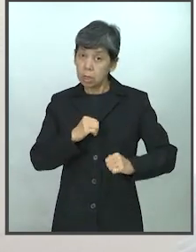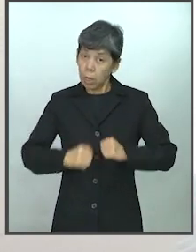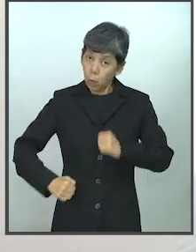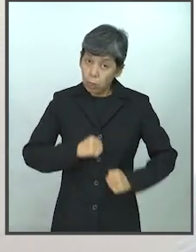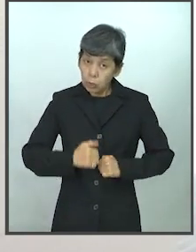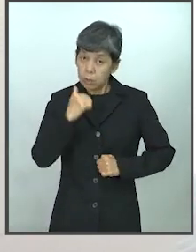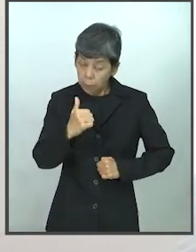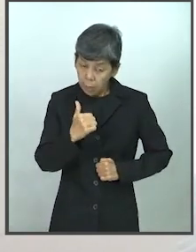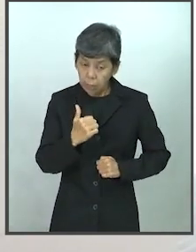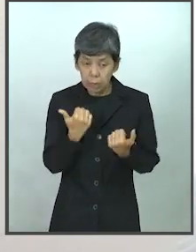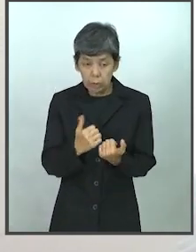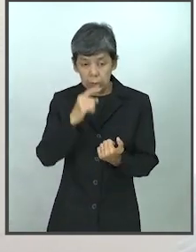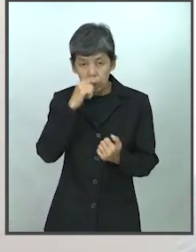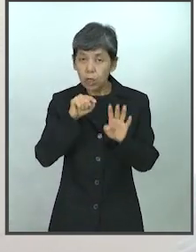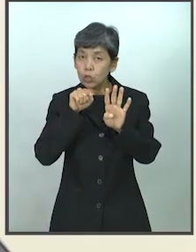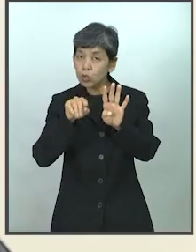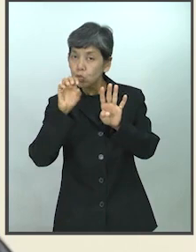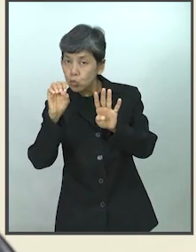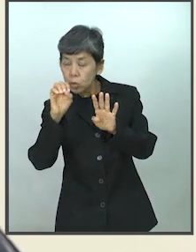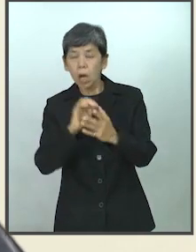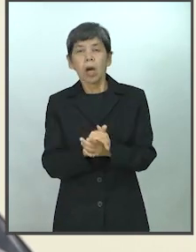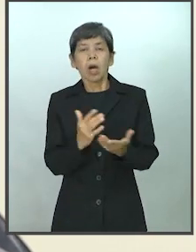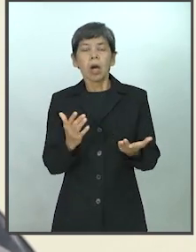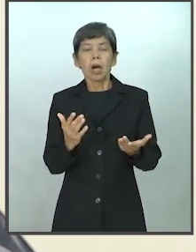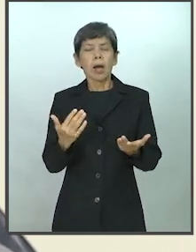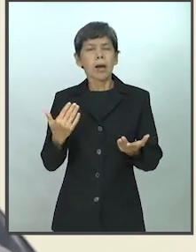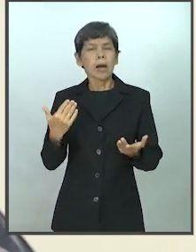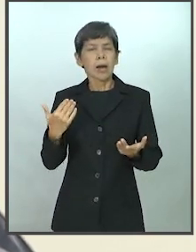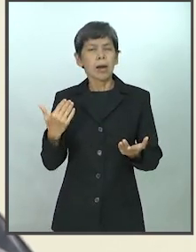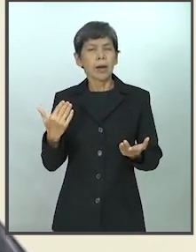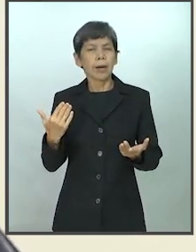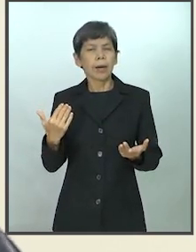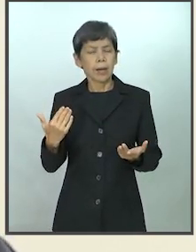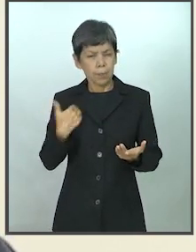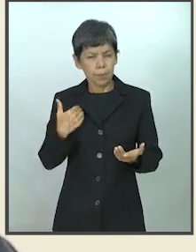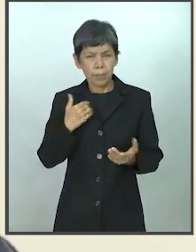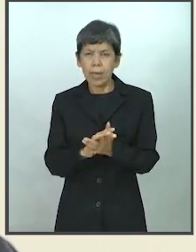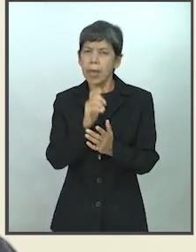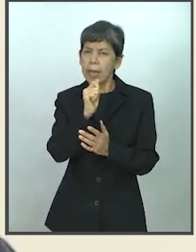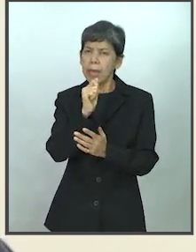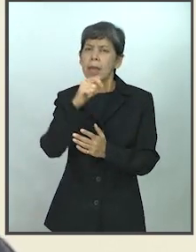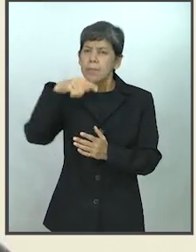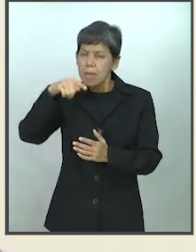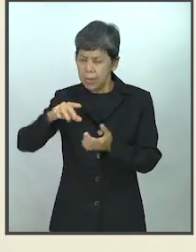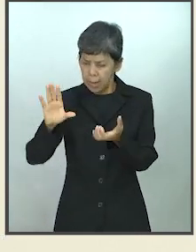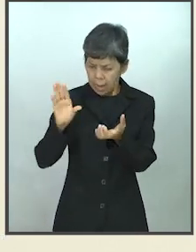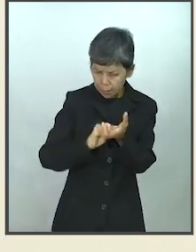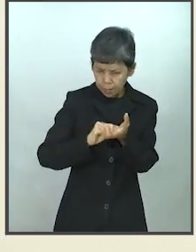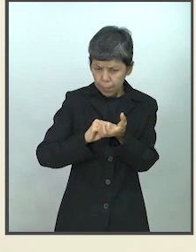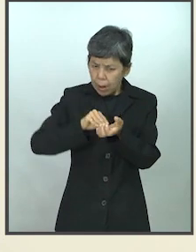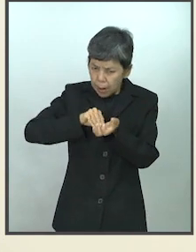ยุค 4.0ที่มีแอปพลิเคชันแจ้งข่